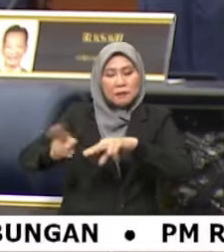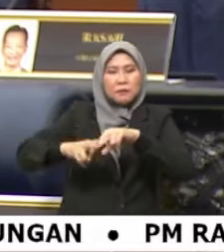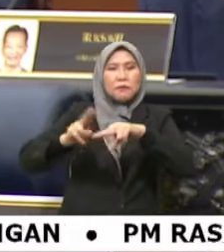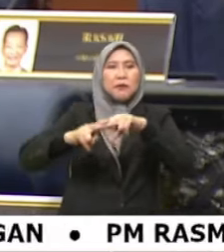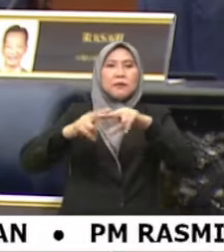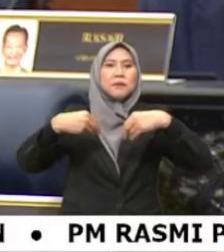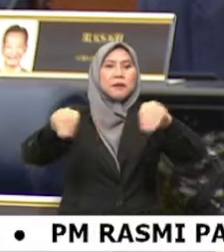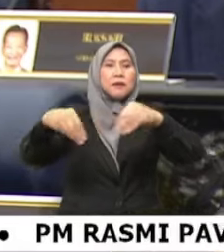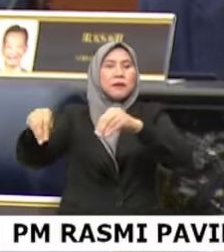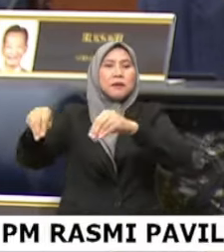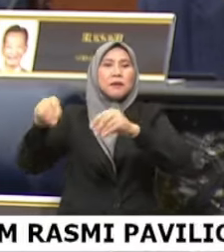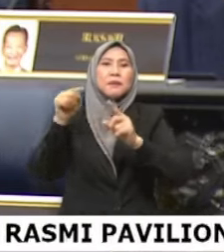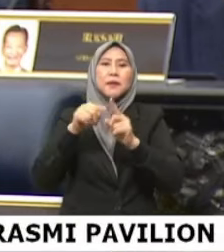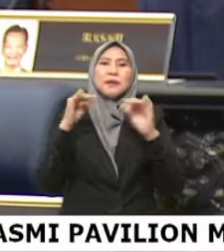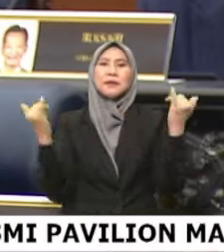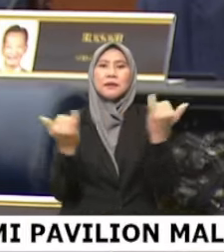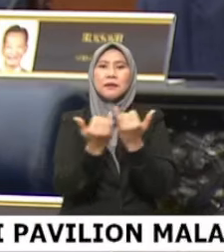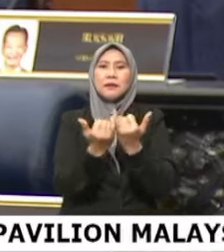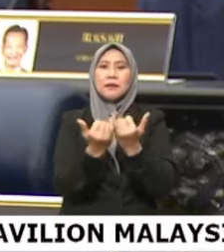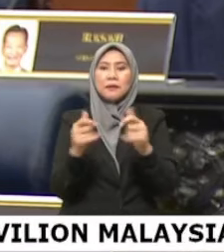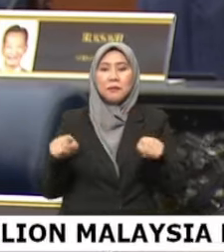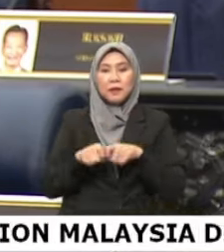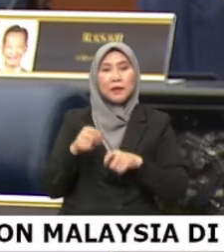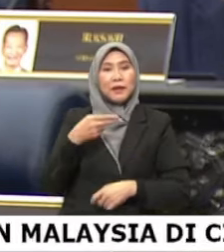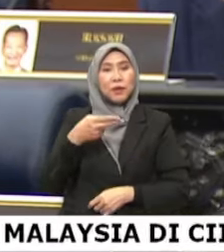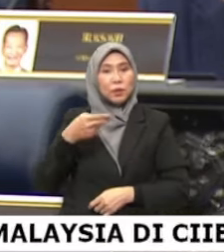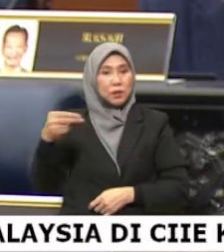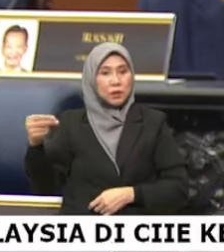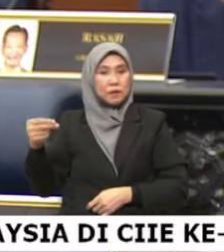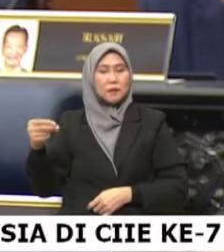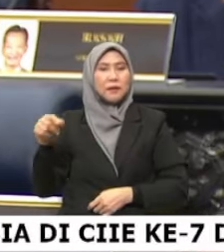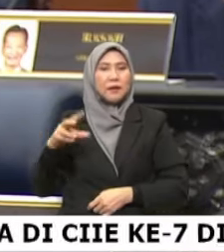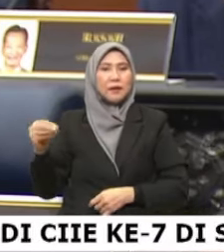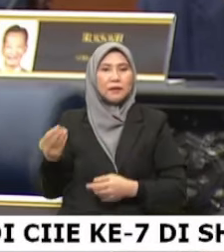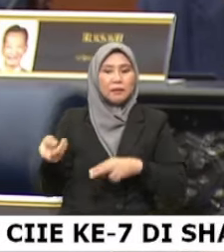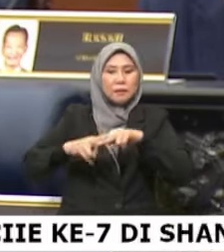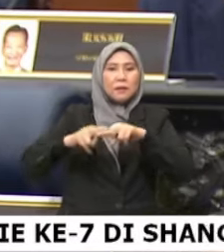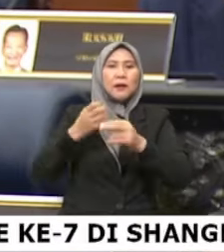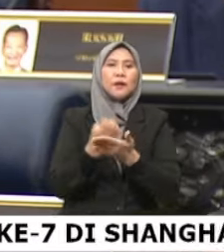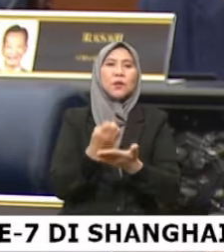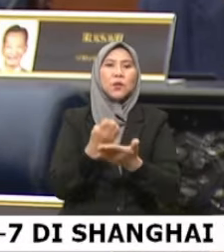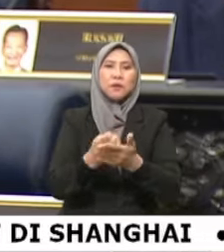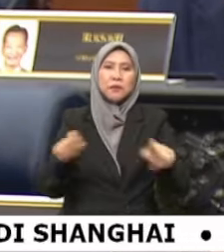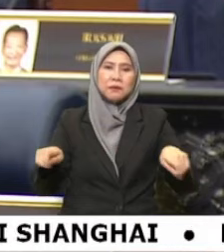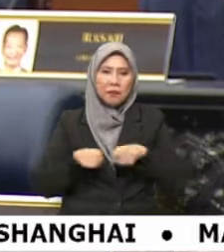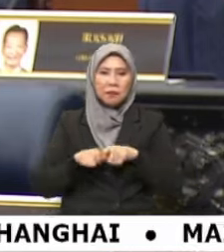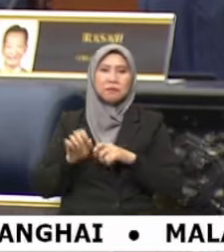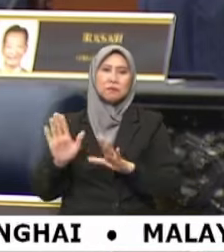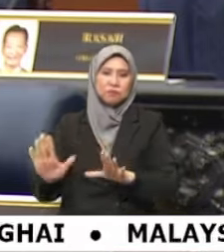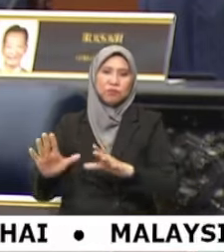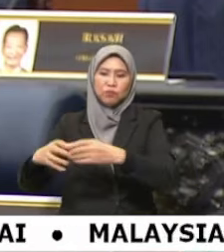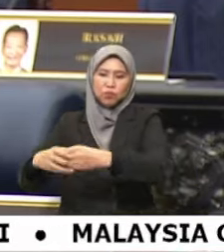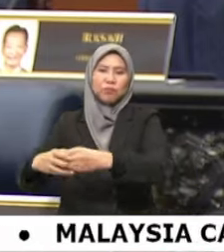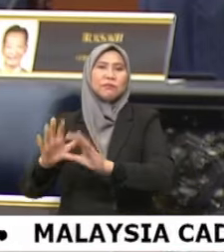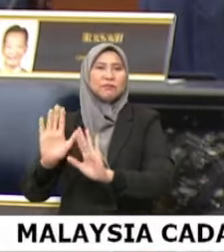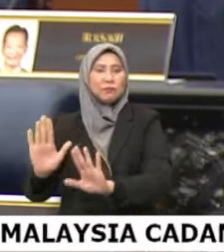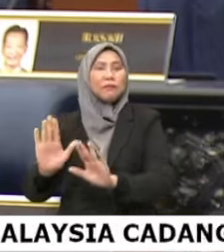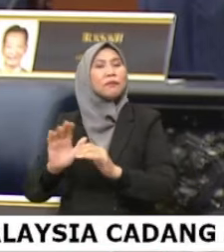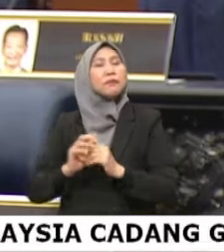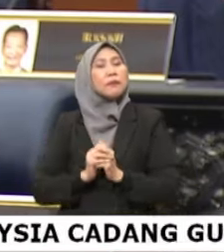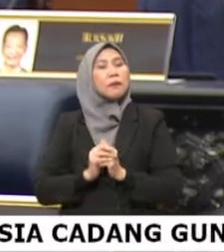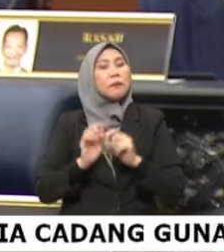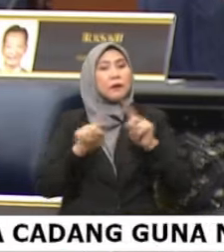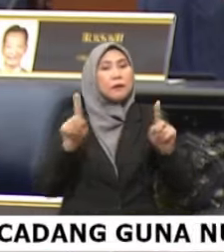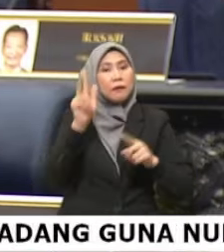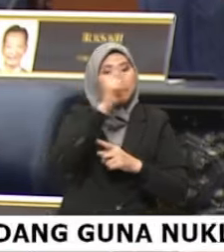meningkatkan pasaran kepada syarikat tempatan Indonesia dan juga meningkatkan ekonomi tempatan. Jadi saya tanya bahawa